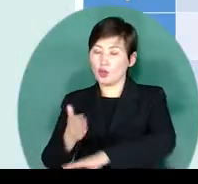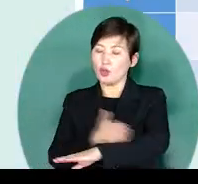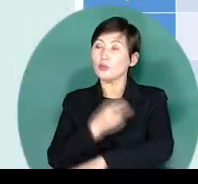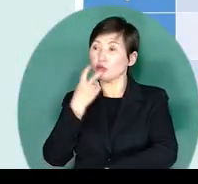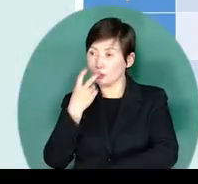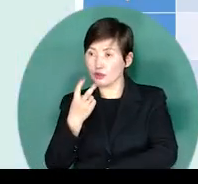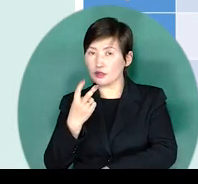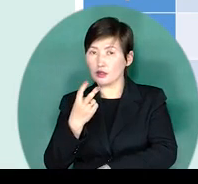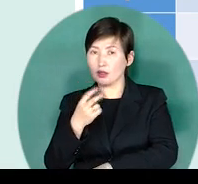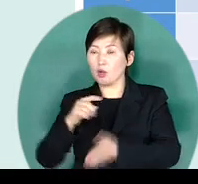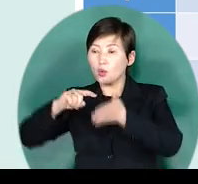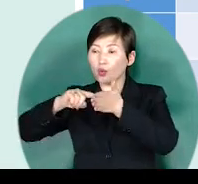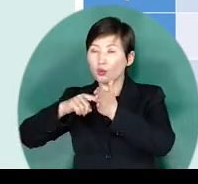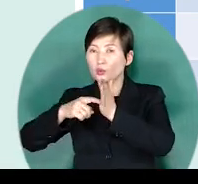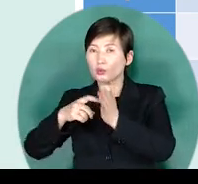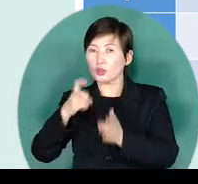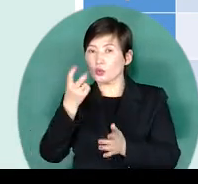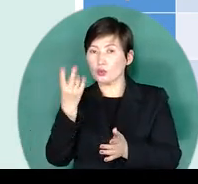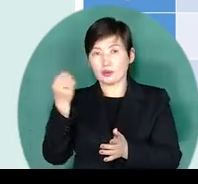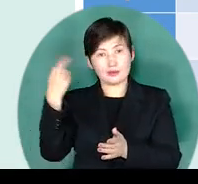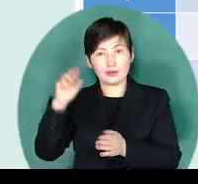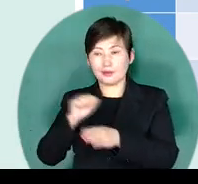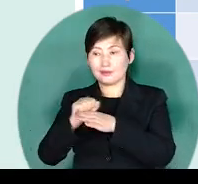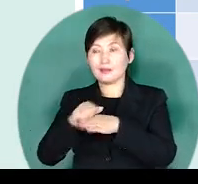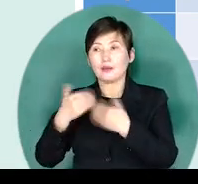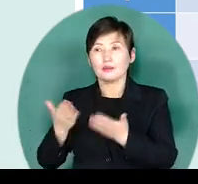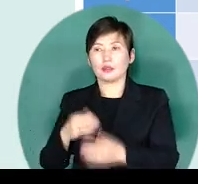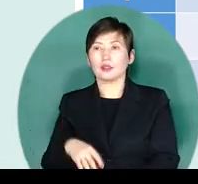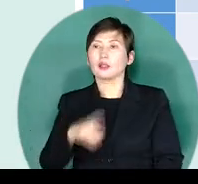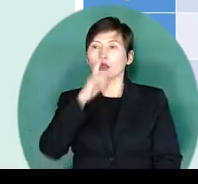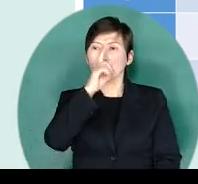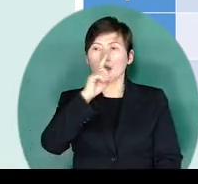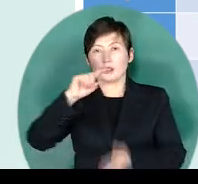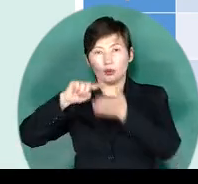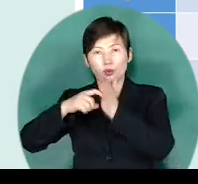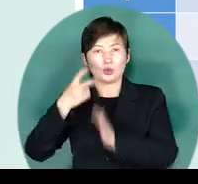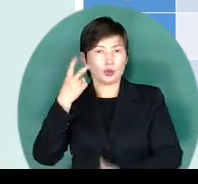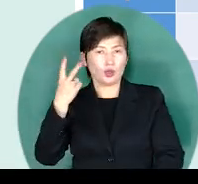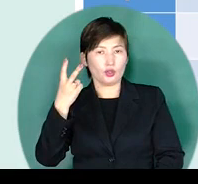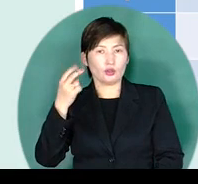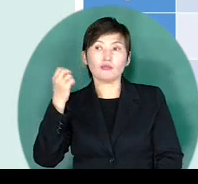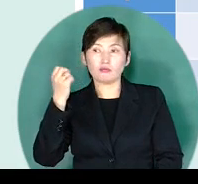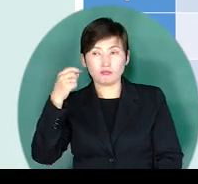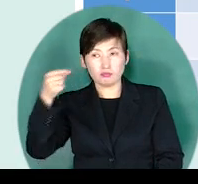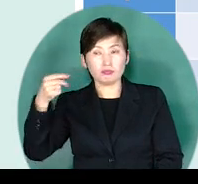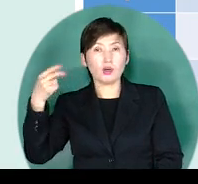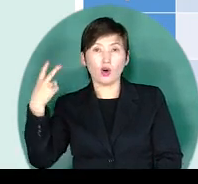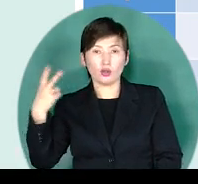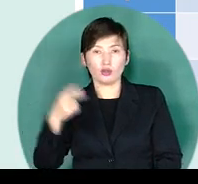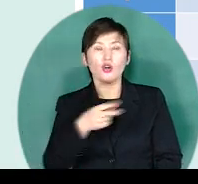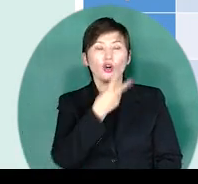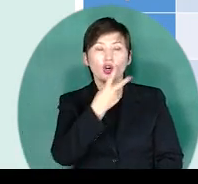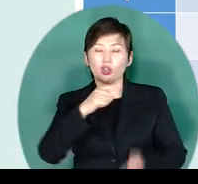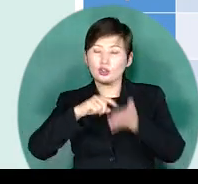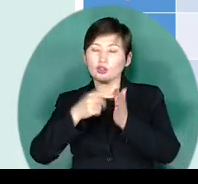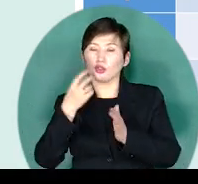үзсэн үржүүлэхийн хурдээ бүгдээрээ давтцгаая. 1-ын 2-ын 2,